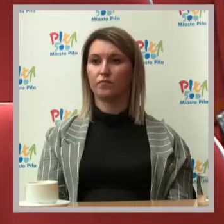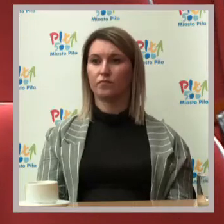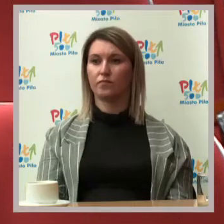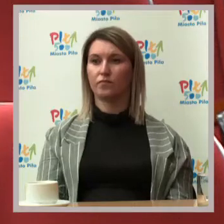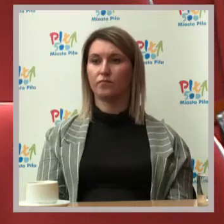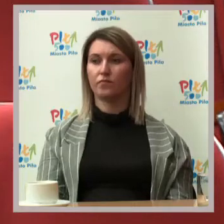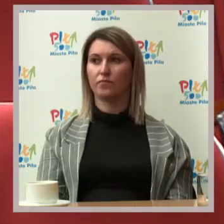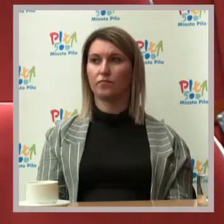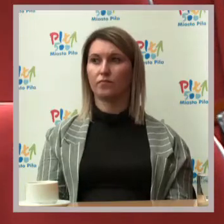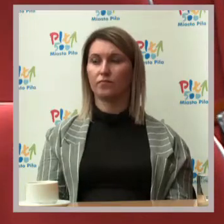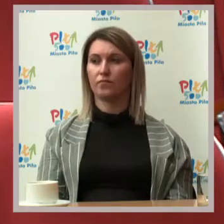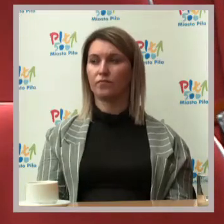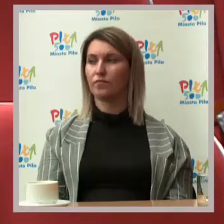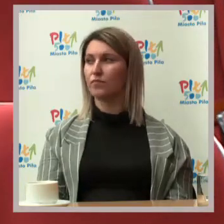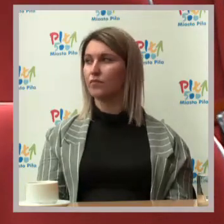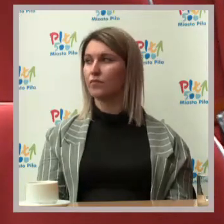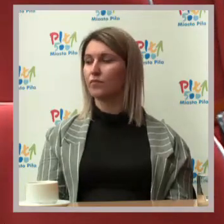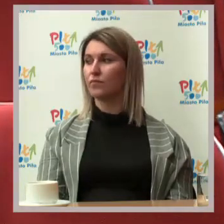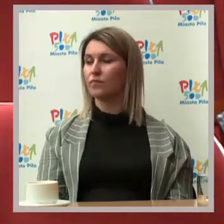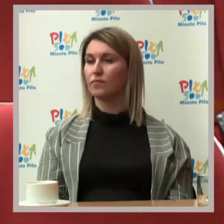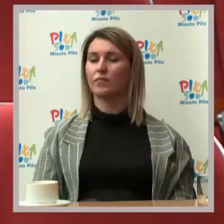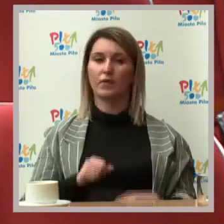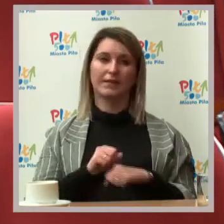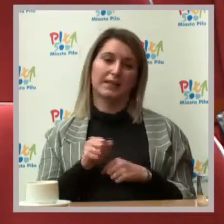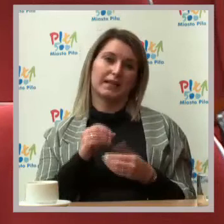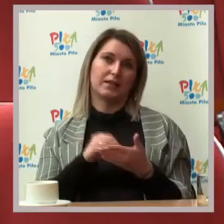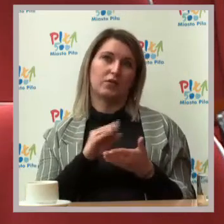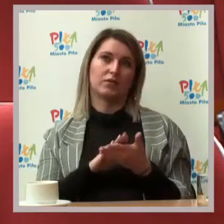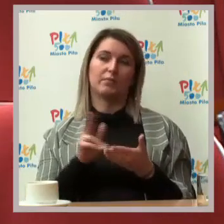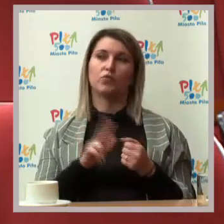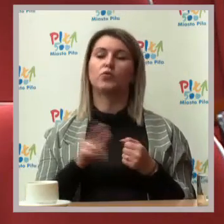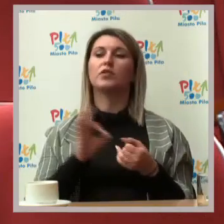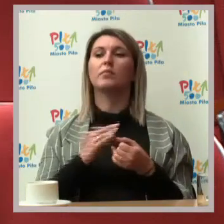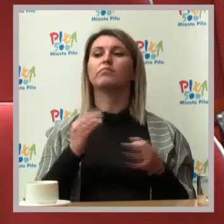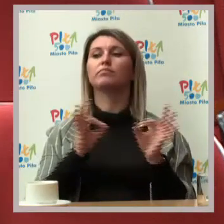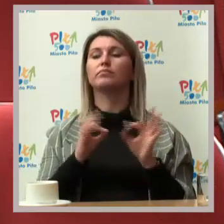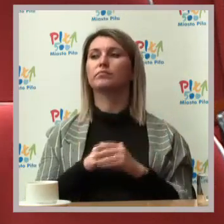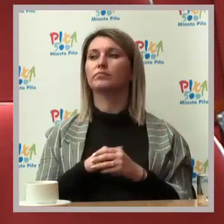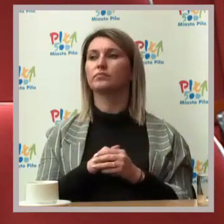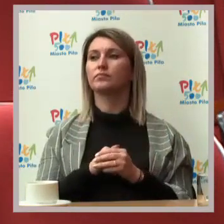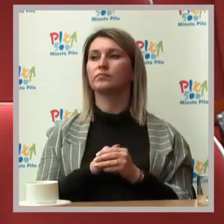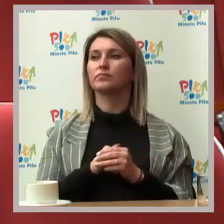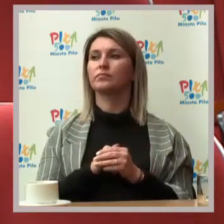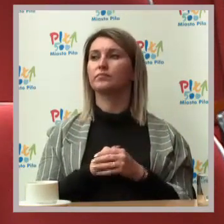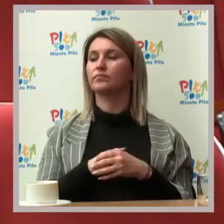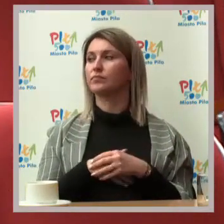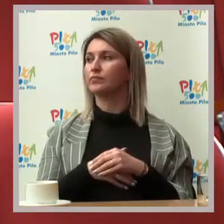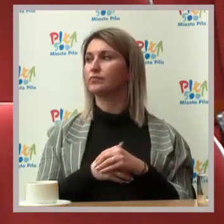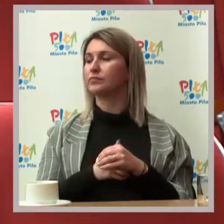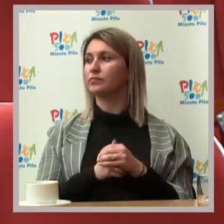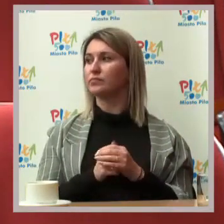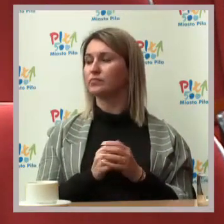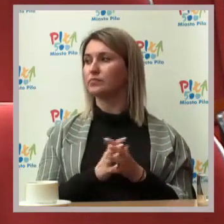WPF-u obowiązującego w bieżącym roku. Jest to czysto techniczny zapis, który wynika właśnie z rozpisania i zakupu w ramach